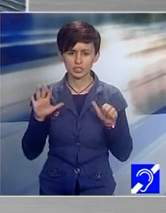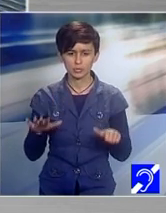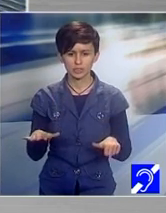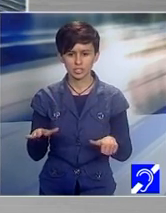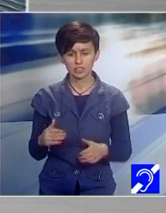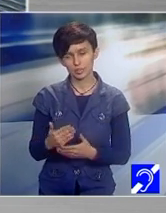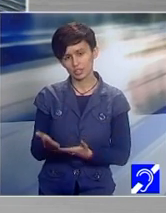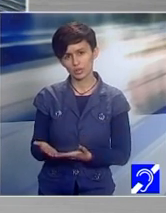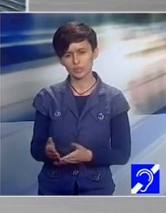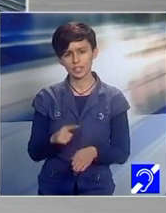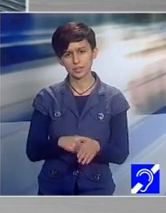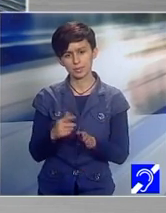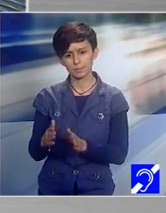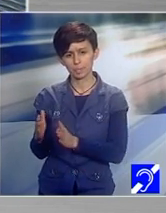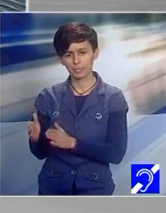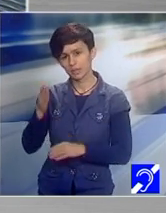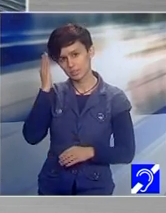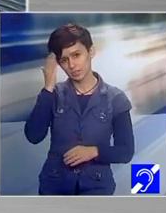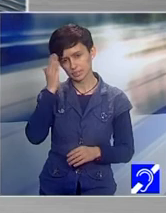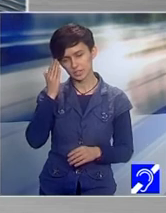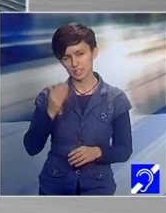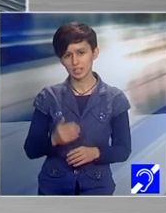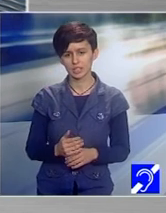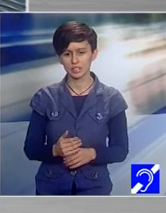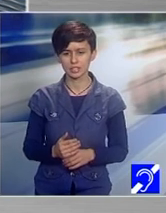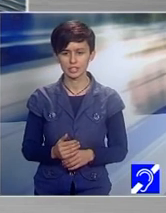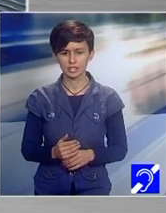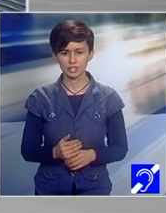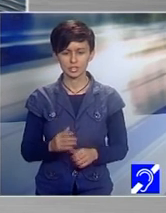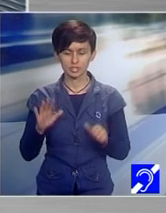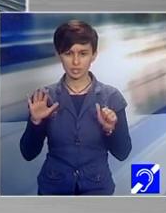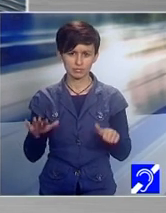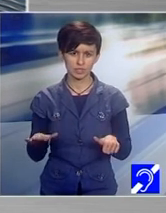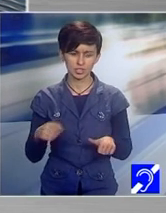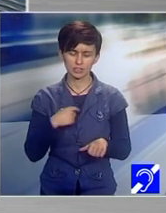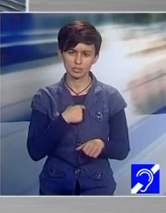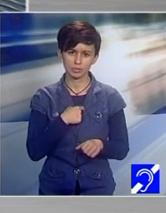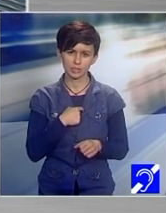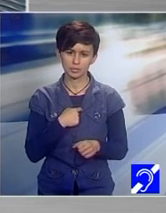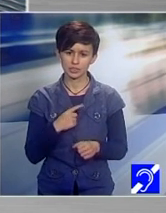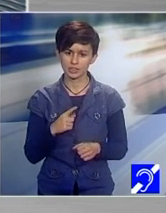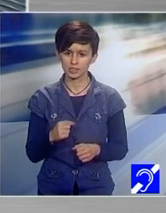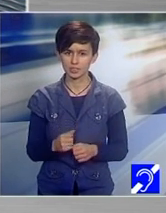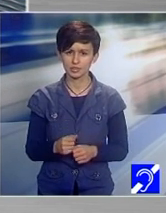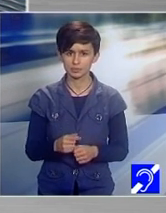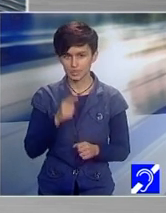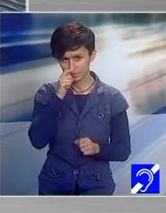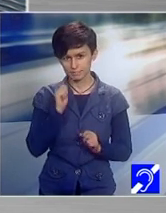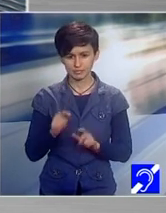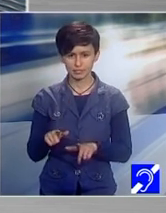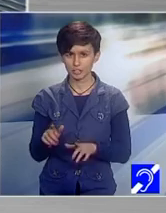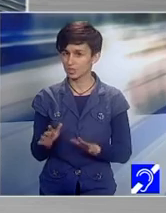perioada de învățare și în cele 6 luni putem să rupem contractul cu ei oricând. Am avut